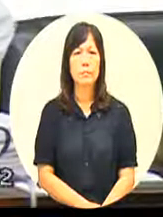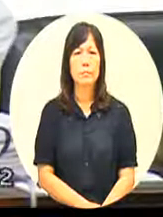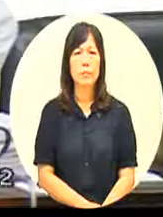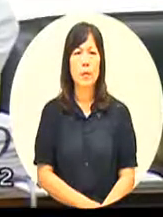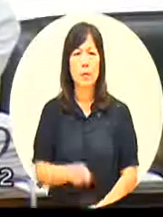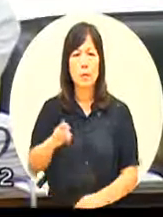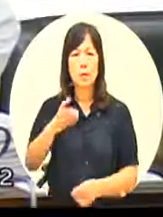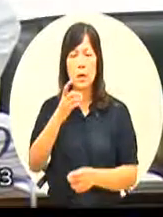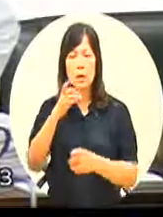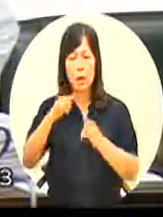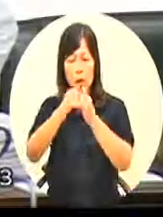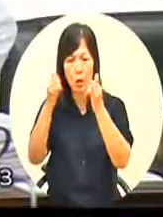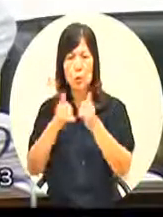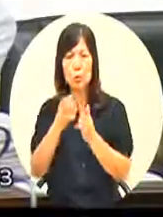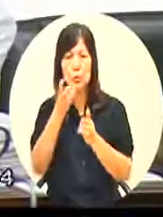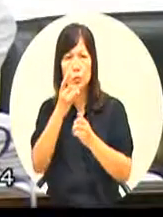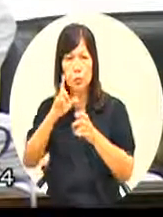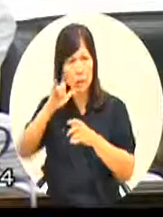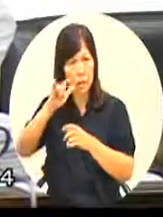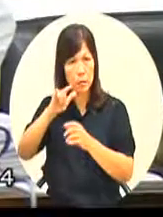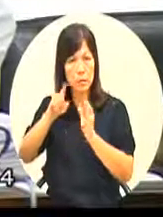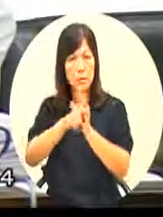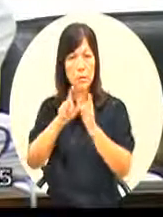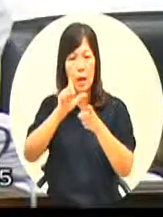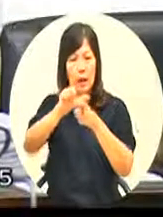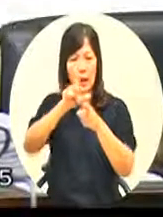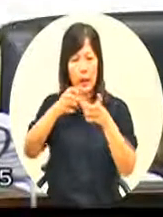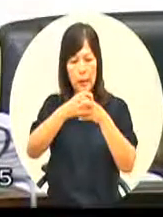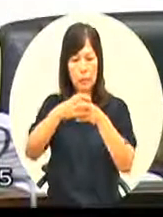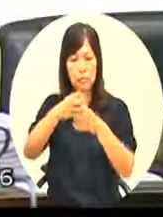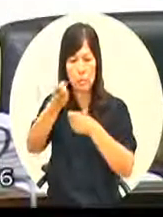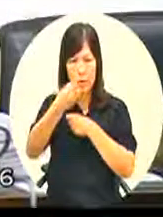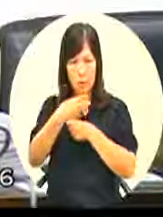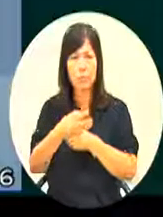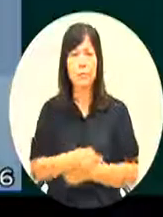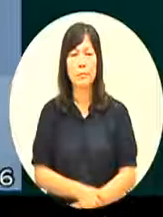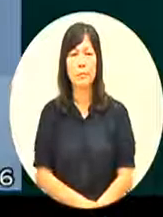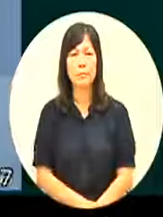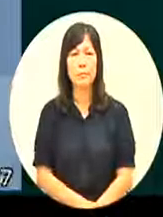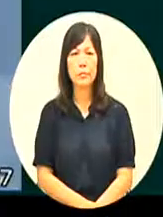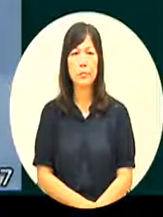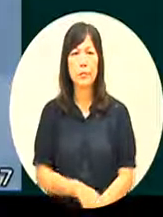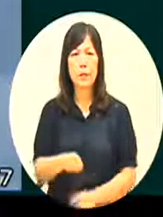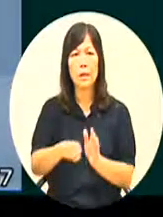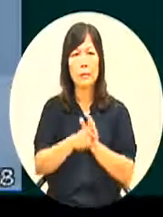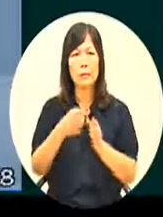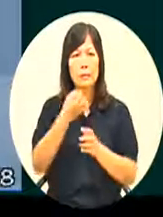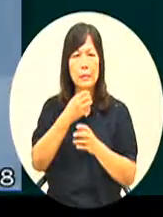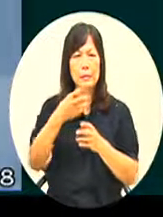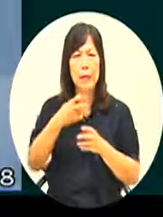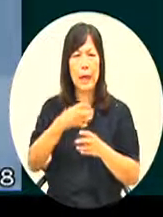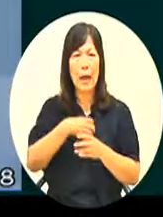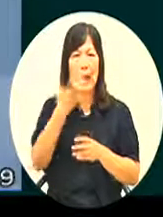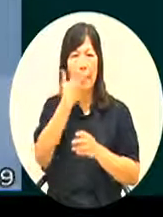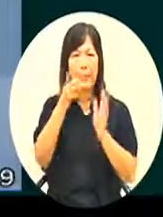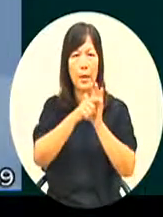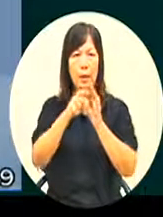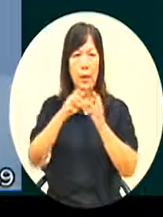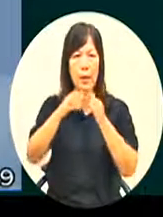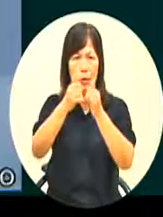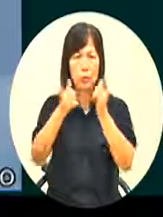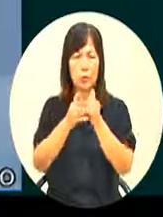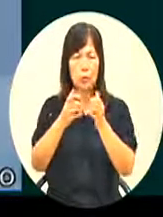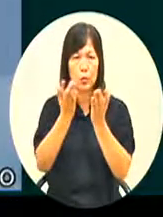主语老师在赖的群组给我，他这边写说这是阿美族上课的地点地